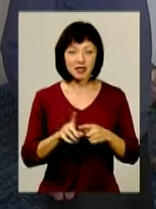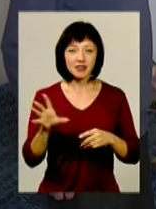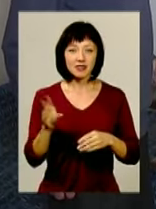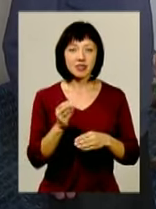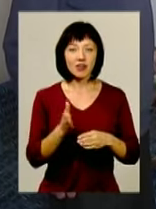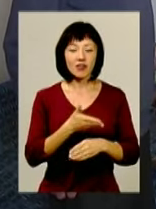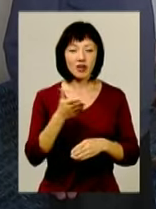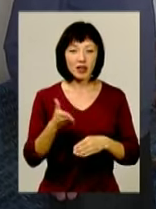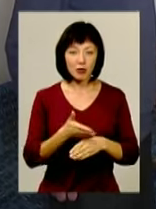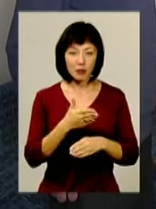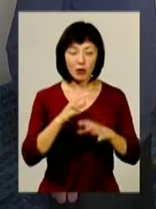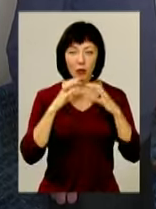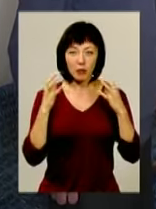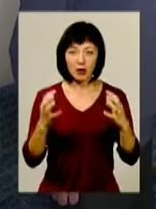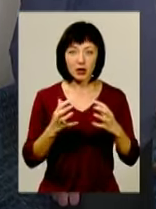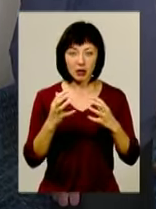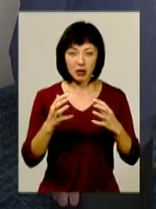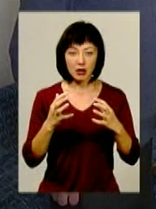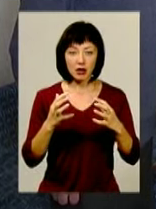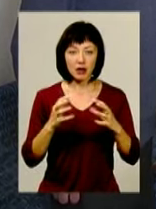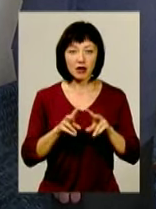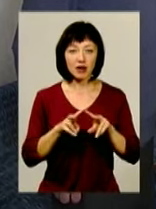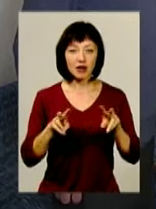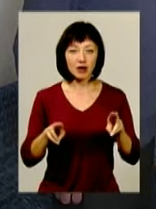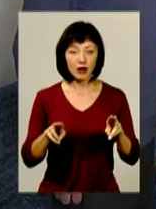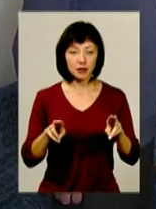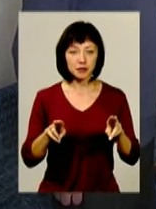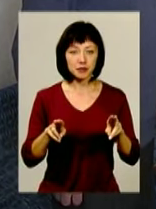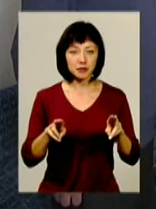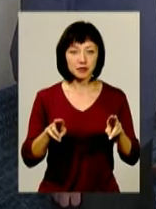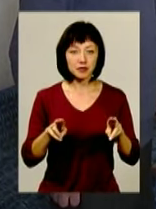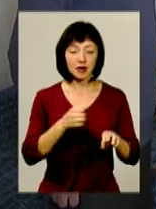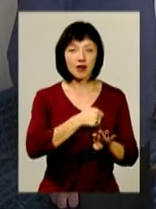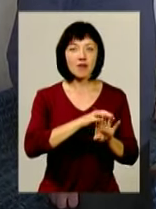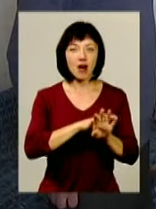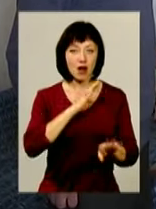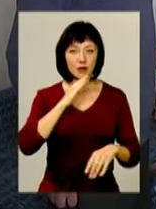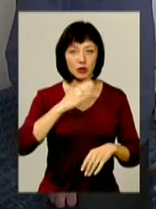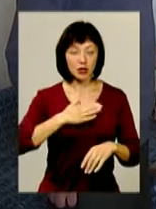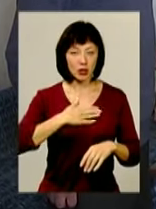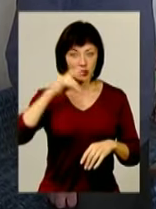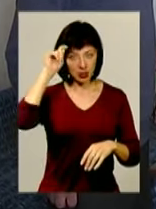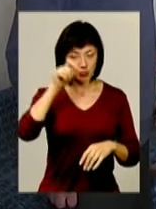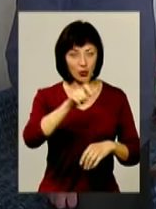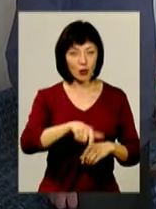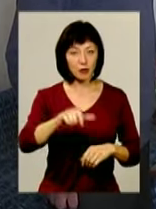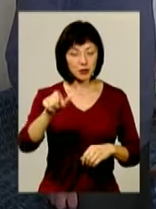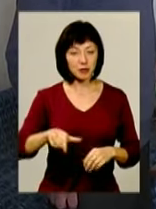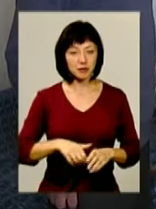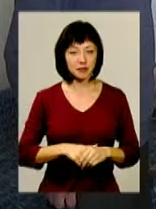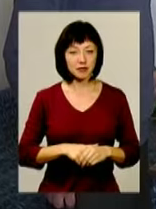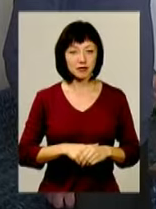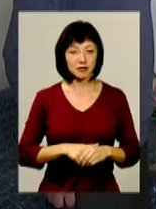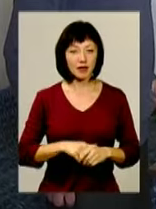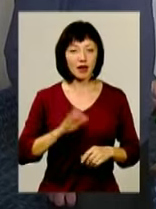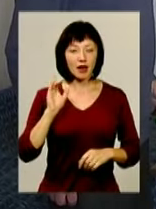вироби, оберіг, як оберіг в армію нашим ребятам. О, хай